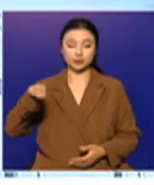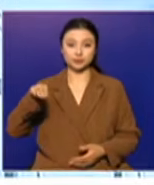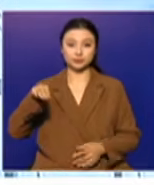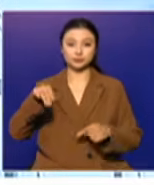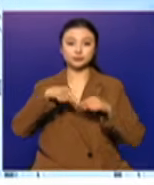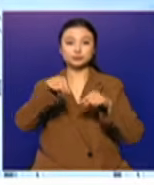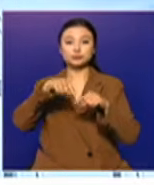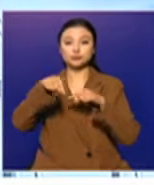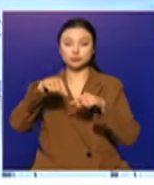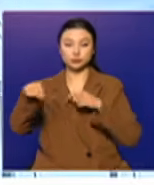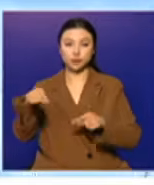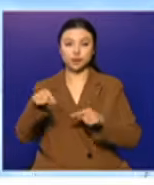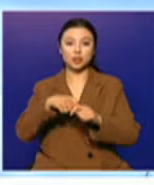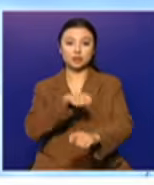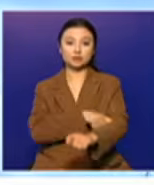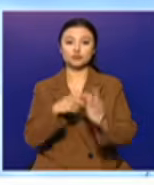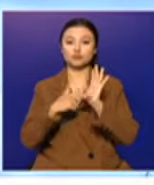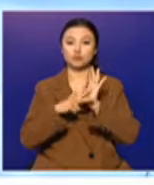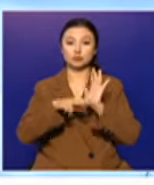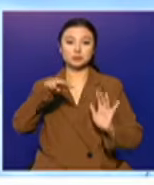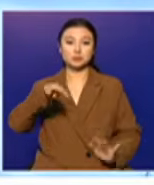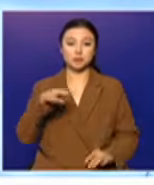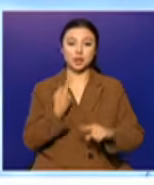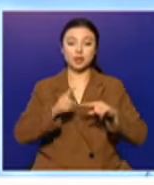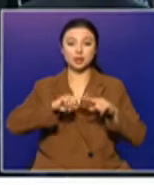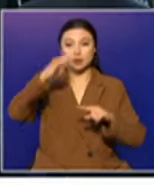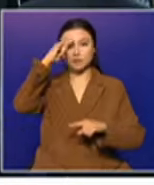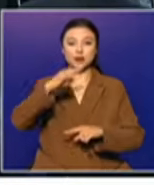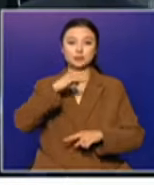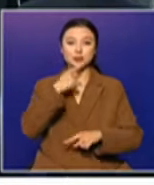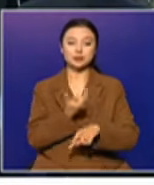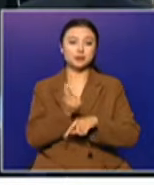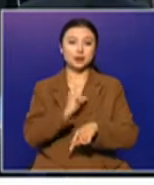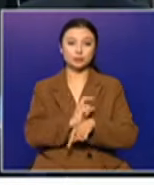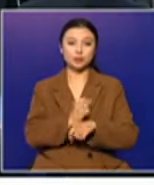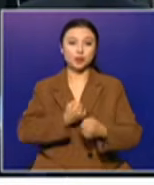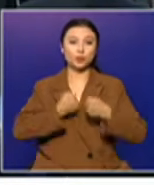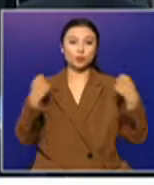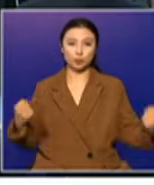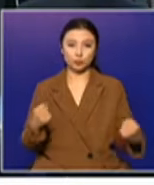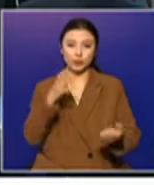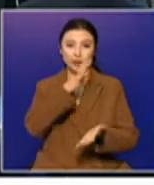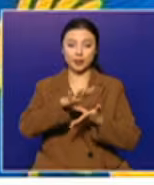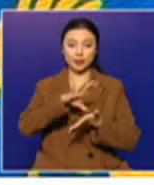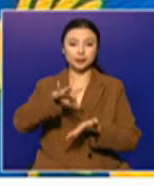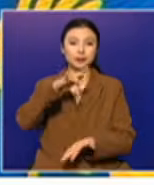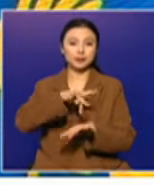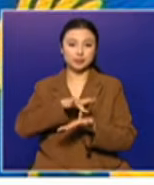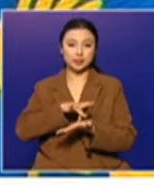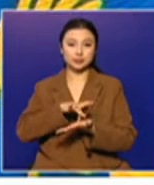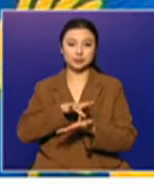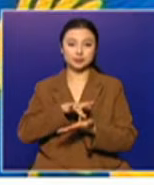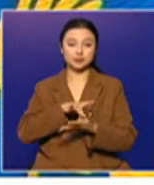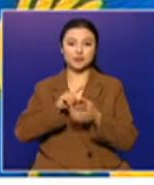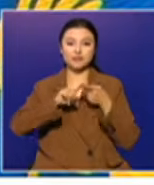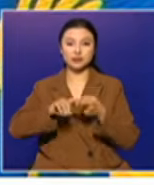құрайды. Қалақтарының ұзындығы 80 метр. Бұл Қазақстандағы осы үлгідегі ең ірі нысан болмақ. Бұл бастама China Energy